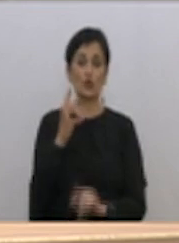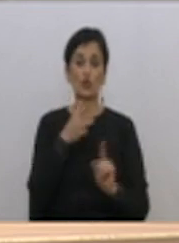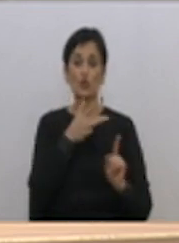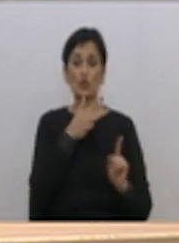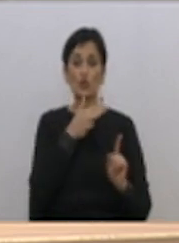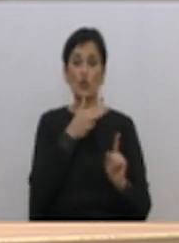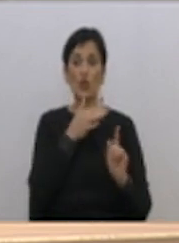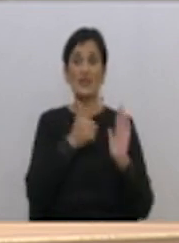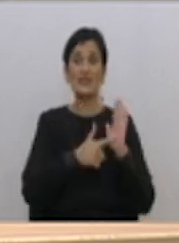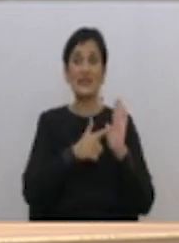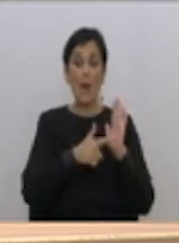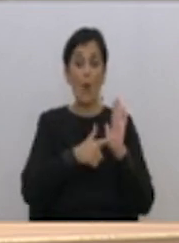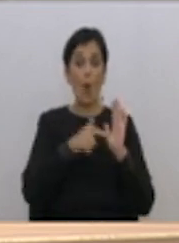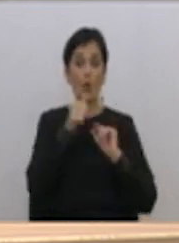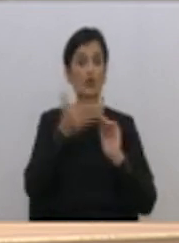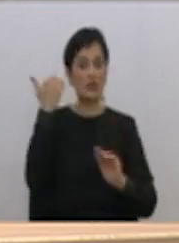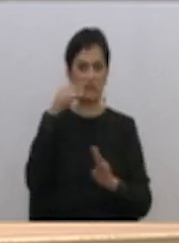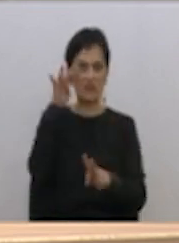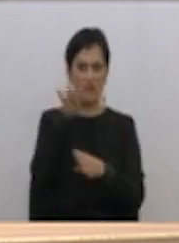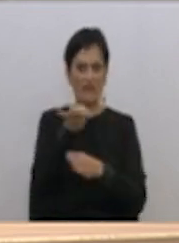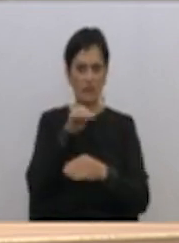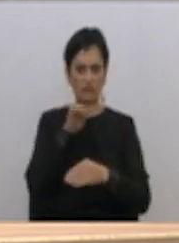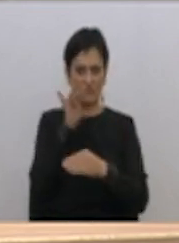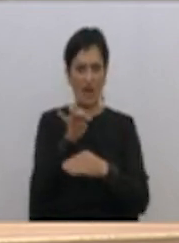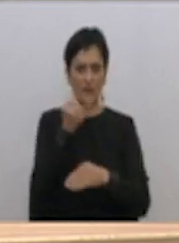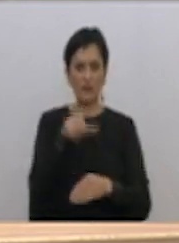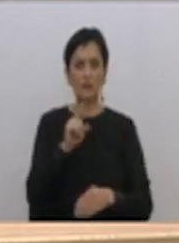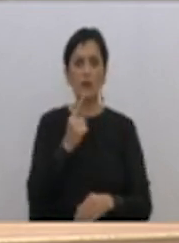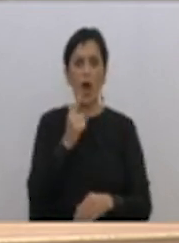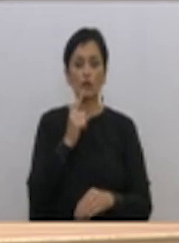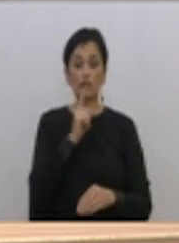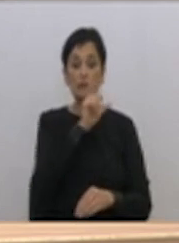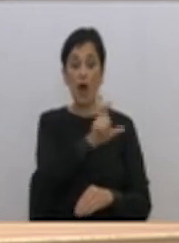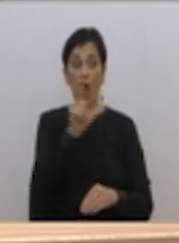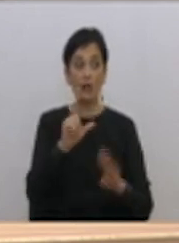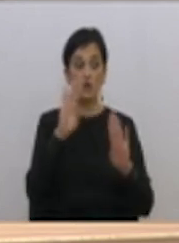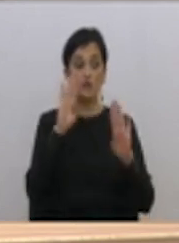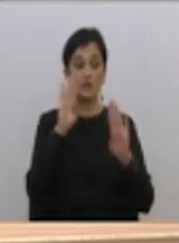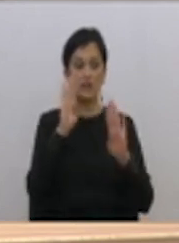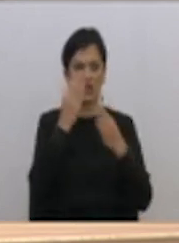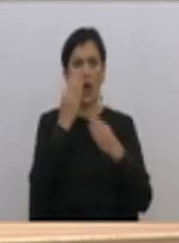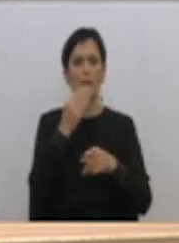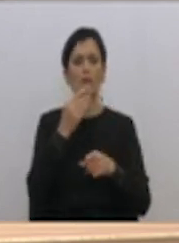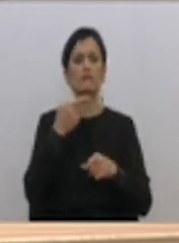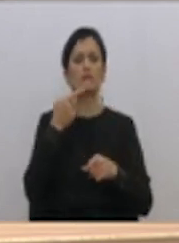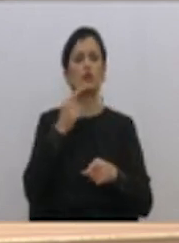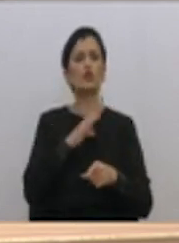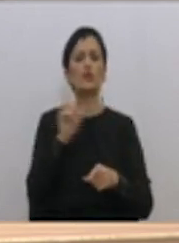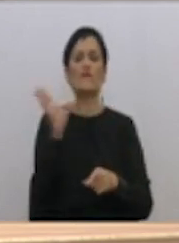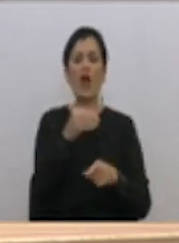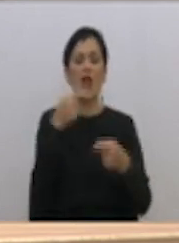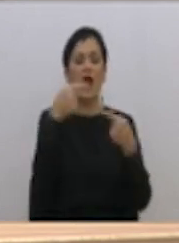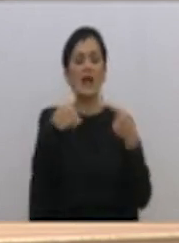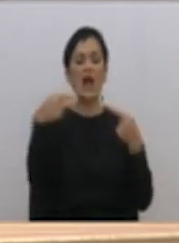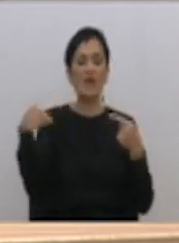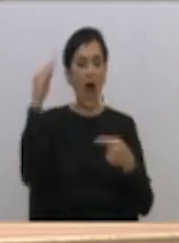sabuzdecavșiri, samuzdat itzlistin, da cred men. Vina idan mașin halchi sunt rebad, moixeni voda, coella gans coe buli aziz